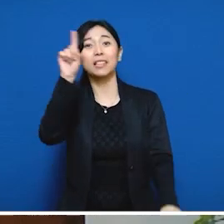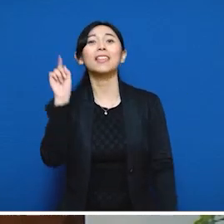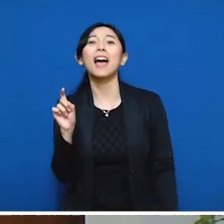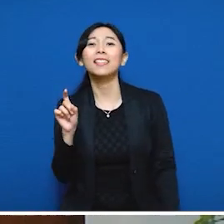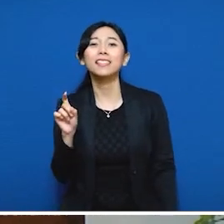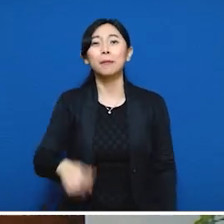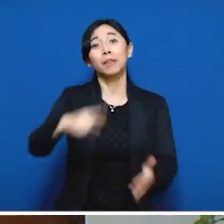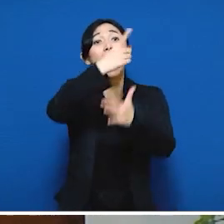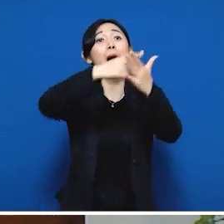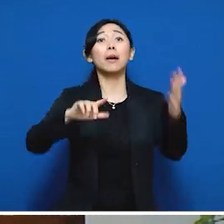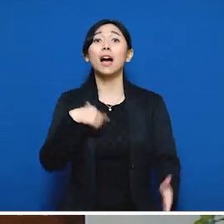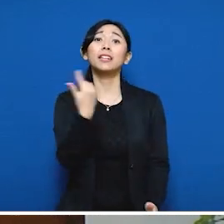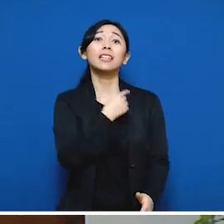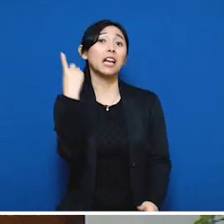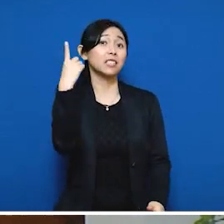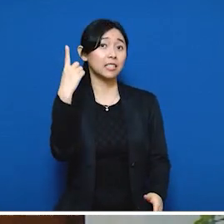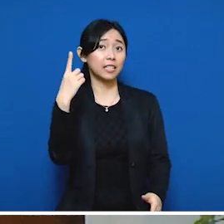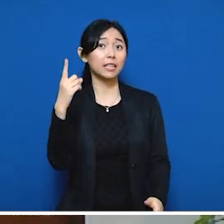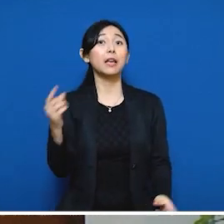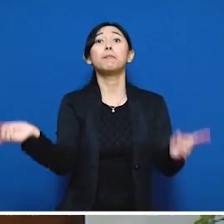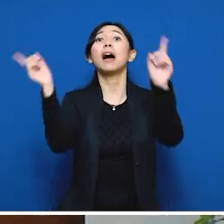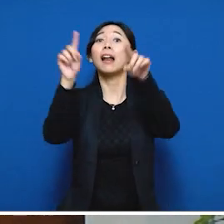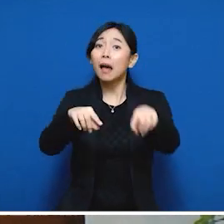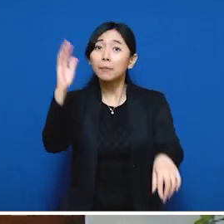sendiri mengalami anugerah itu.